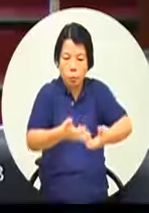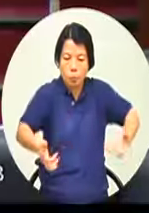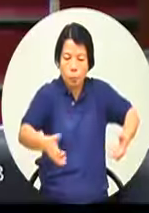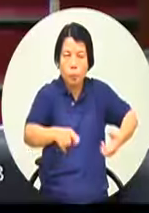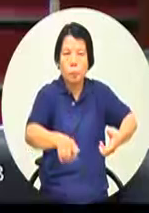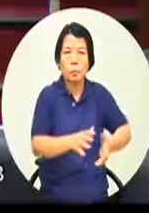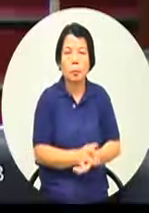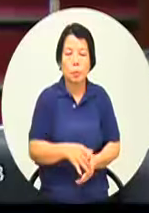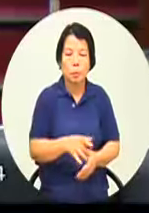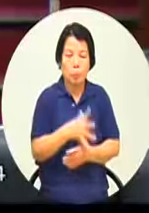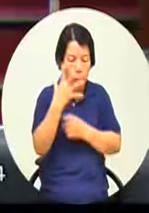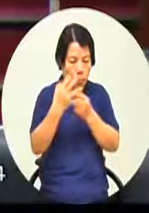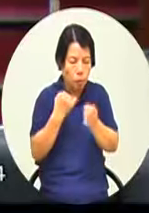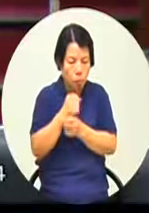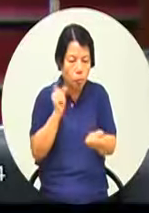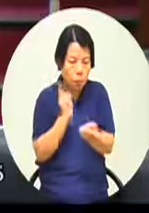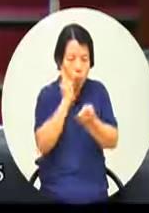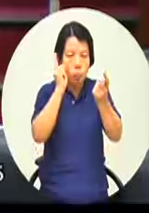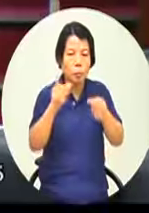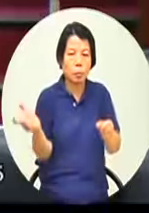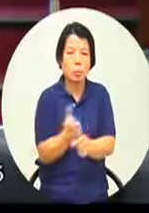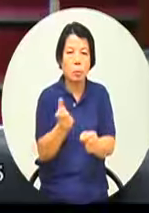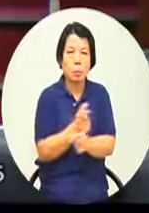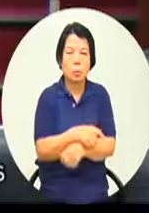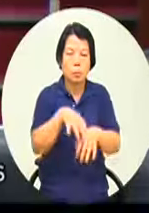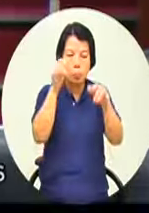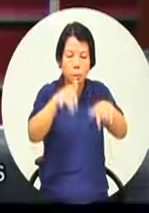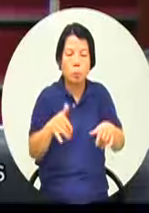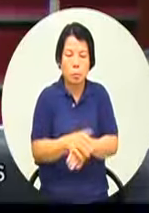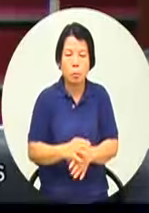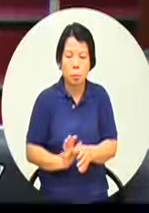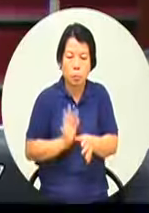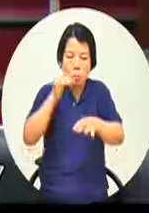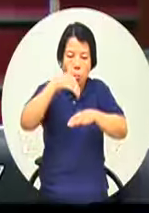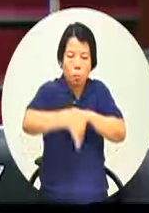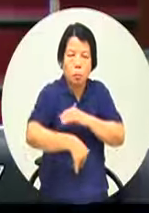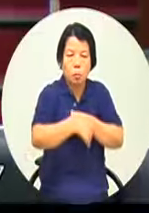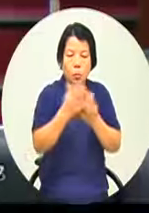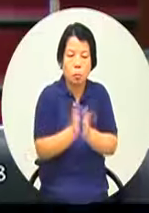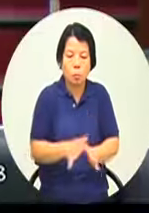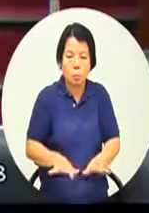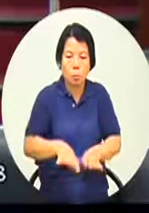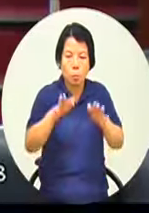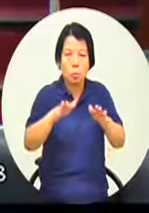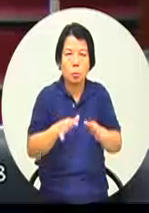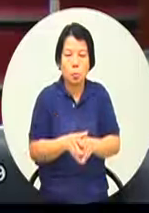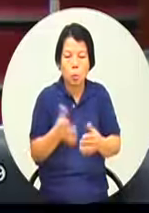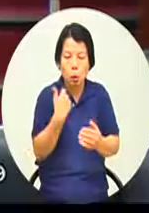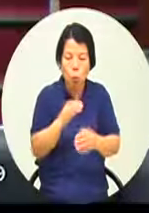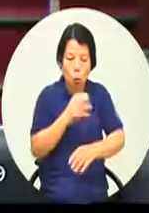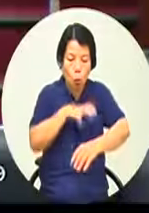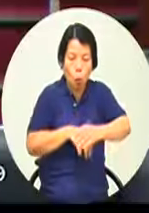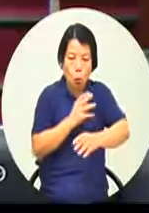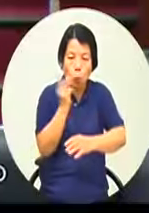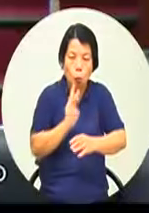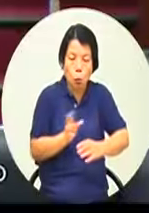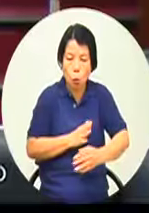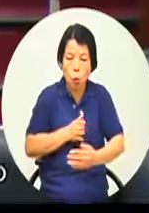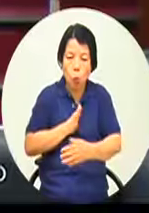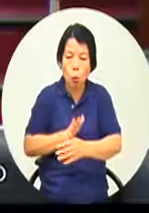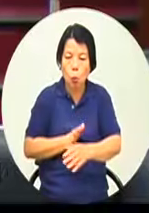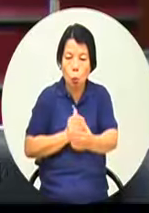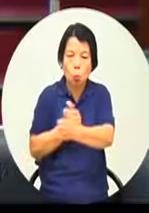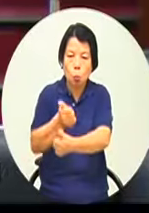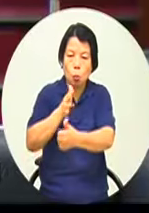这几年每次遇到台风来就是大潮啦、暴潮，加一加整个水就顶住了出不去。那我刚刚讲我们是70